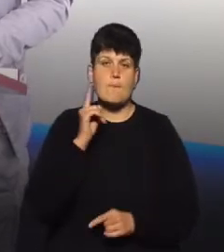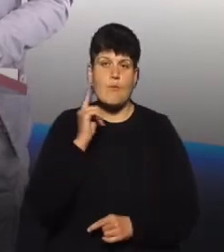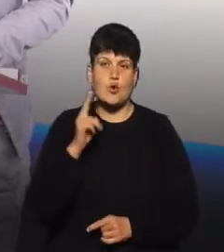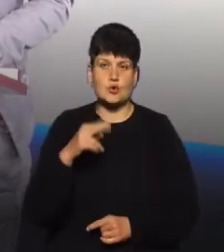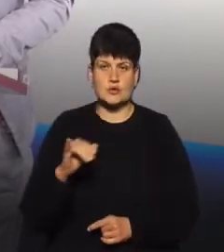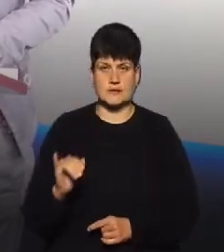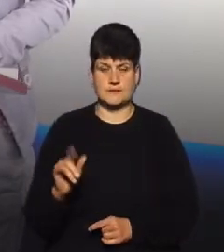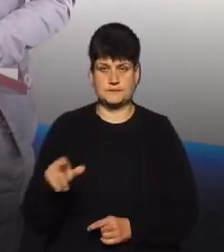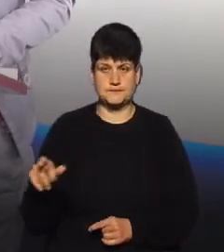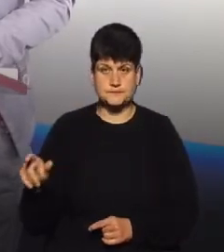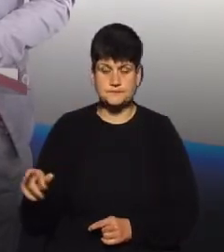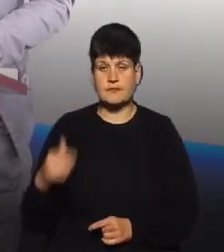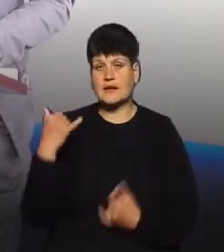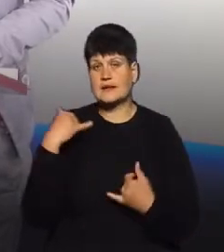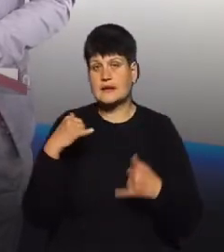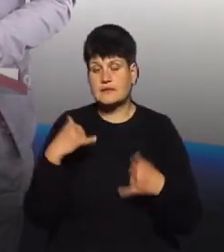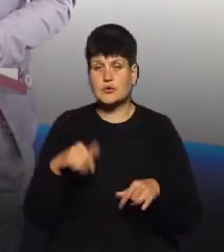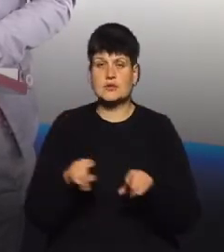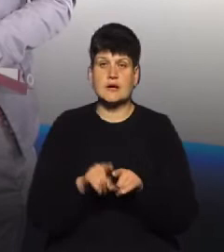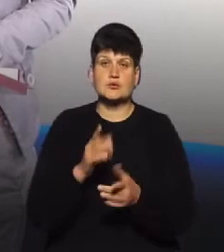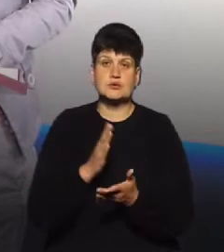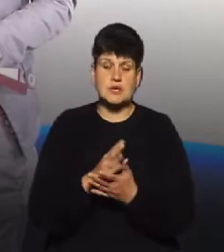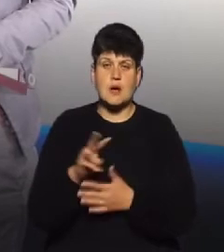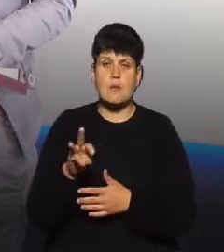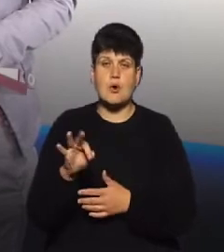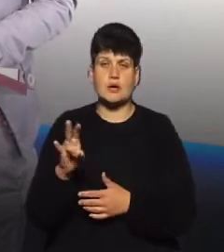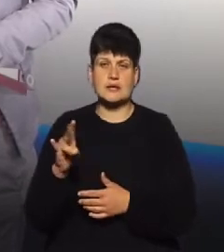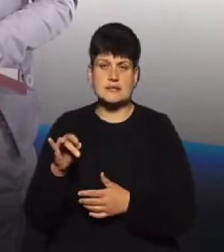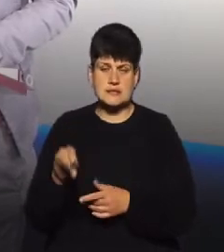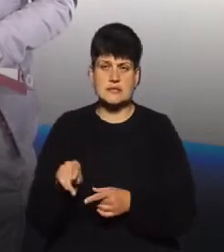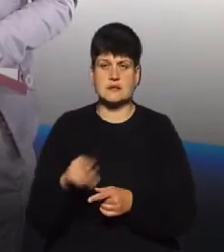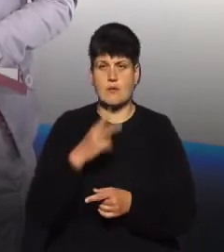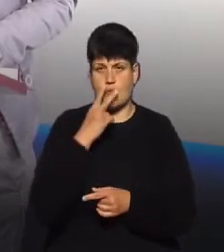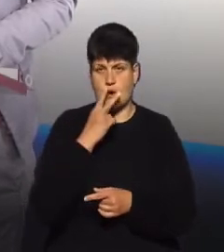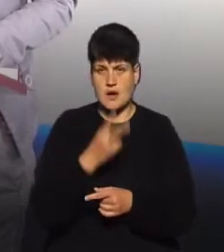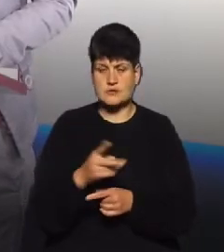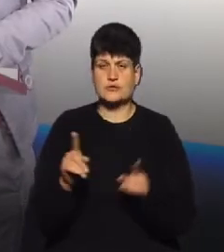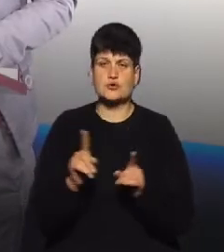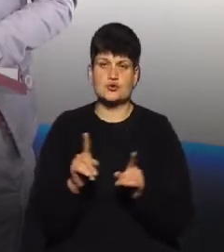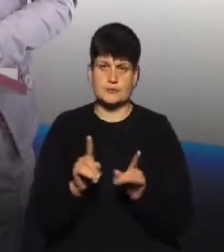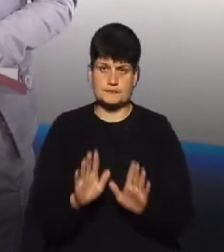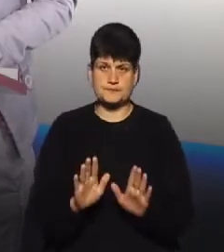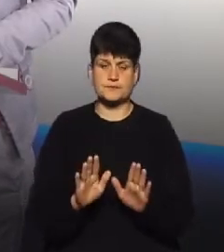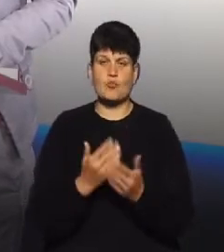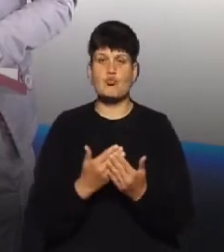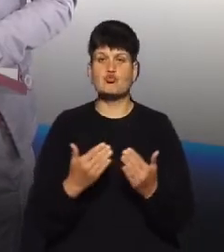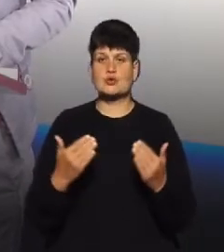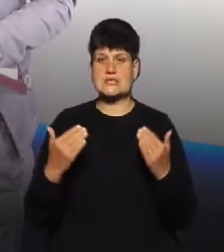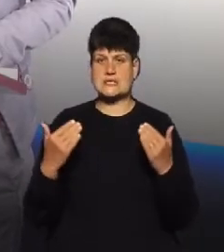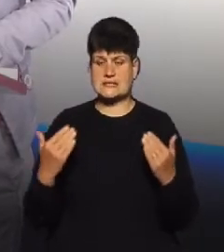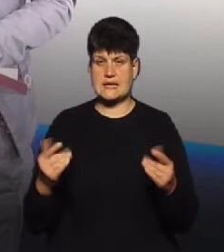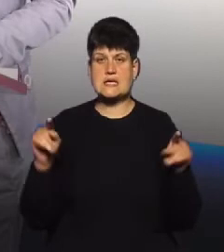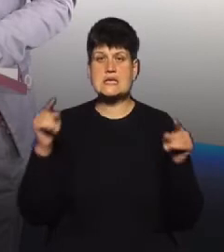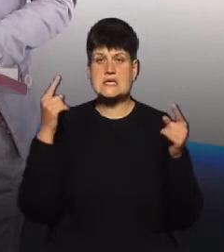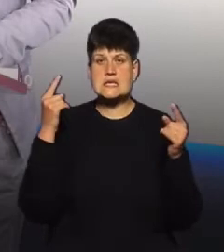дивно також є, наприклад, в Монастирських, тільки що ви показували про музей, створений біля